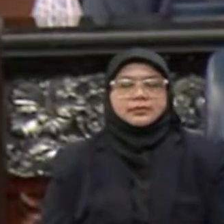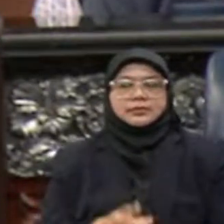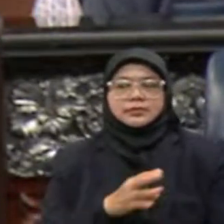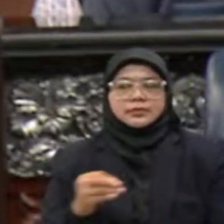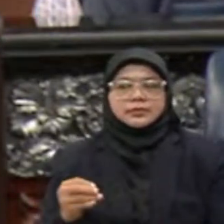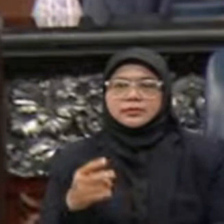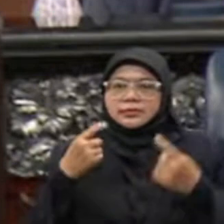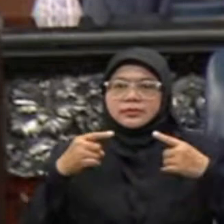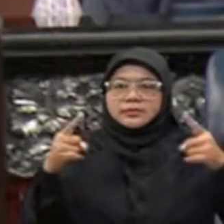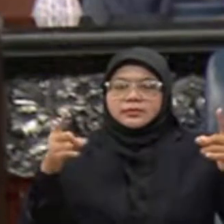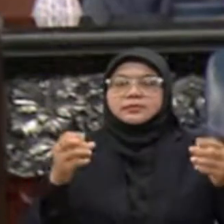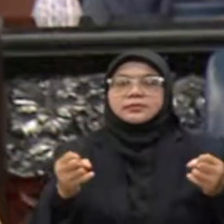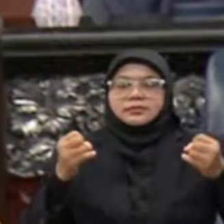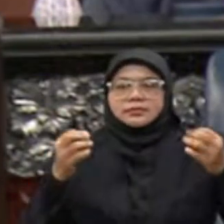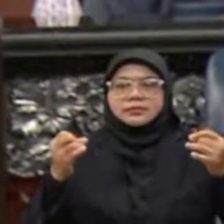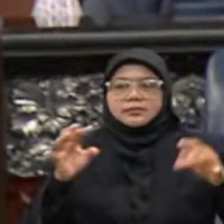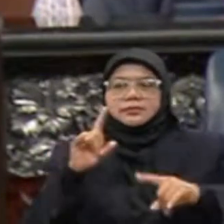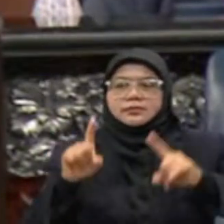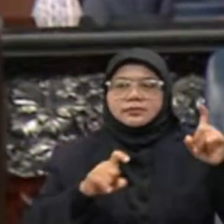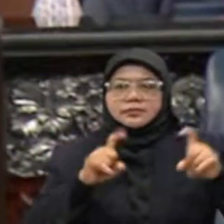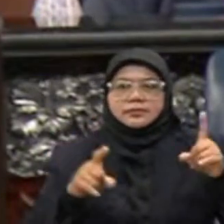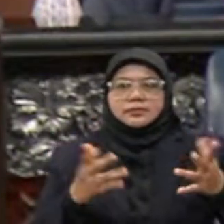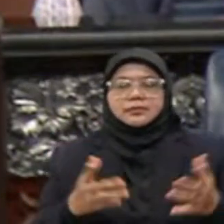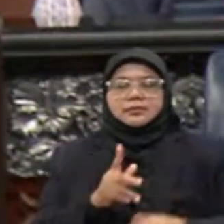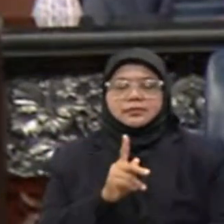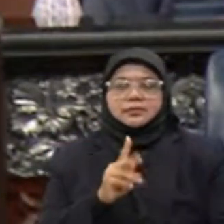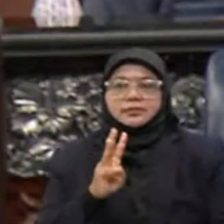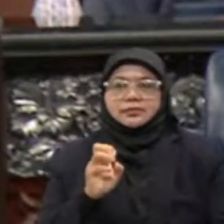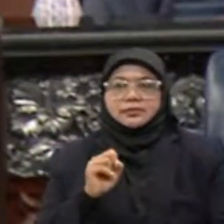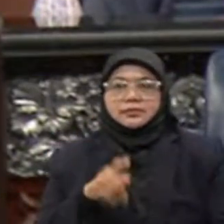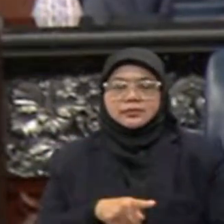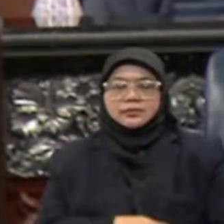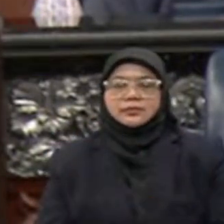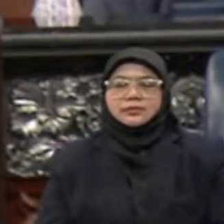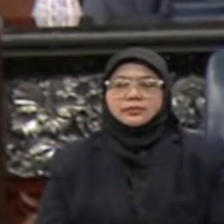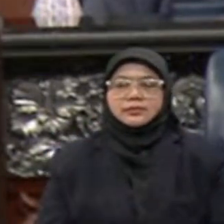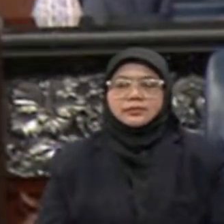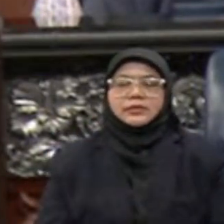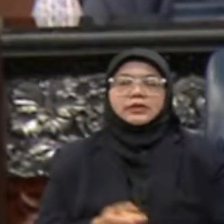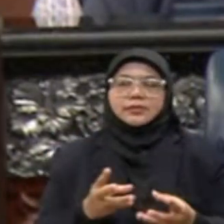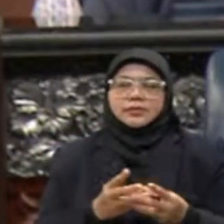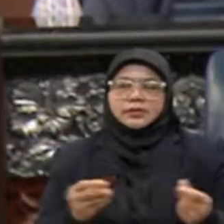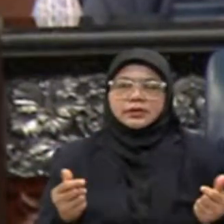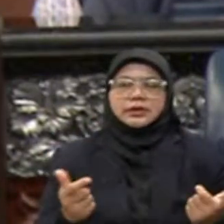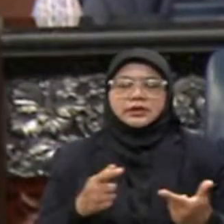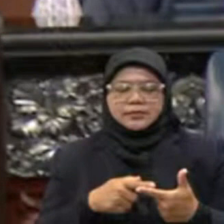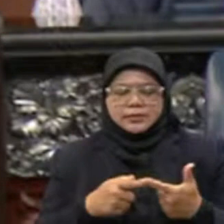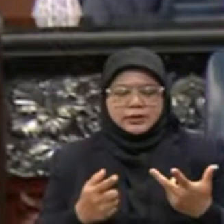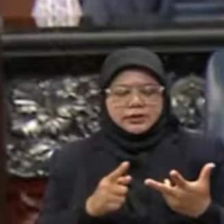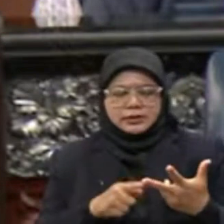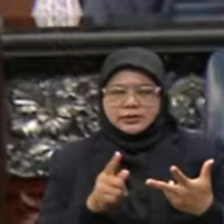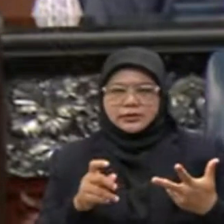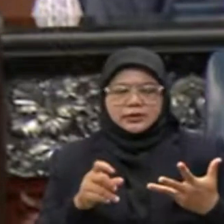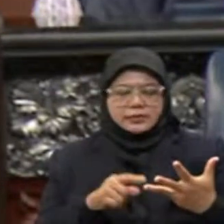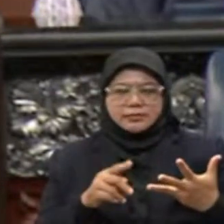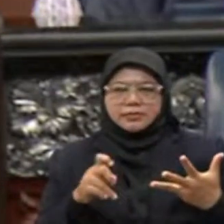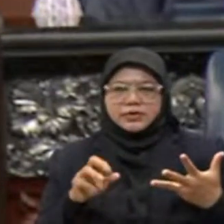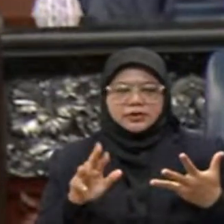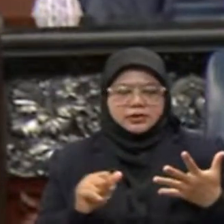populer Banyak betul yang bertanya tentang masjid tanah kompak Padang Selatan